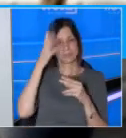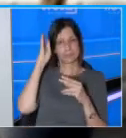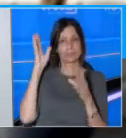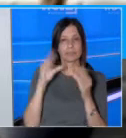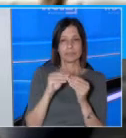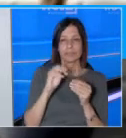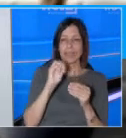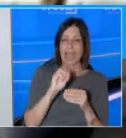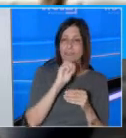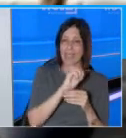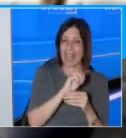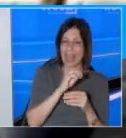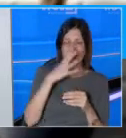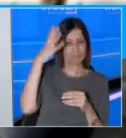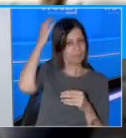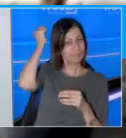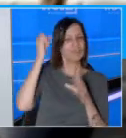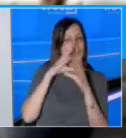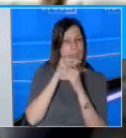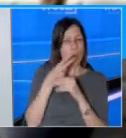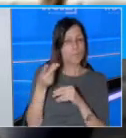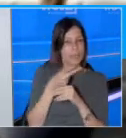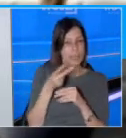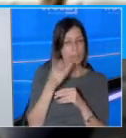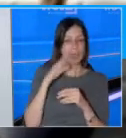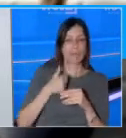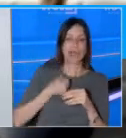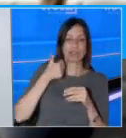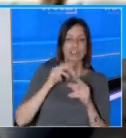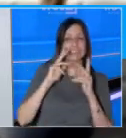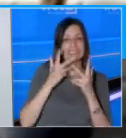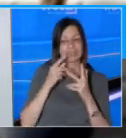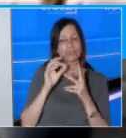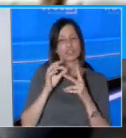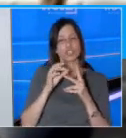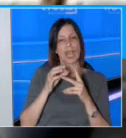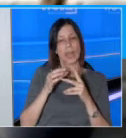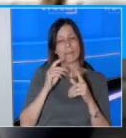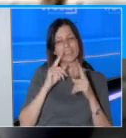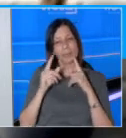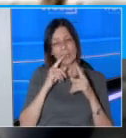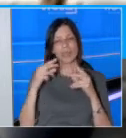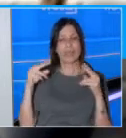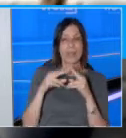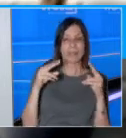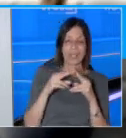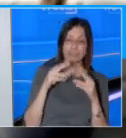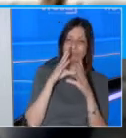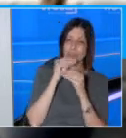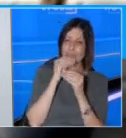ראש מפלגת העבודה, ודיברו ביניהם. בהמשך צוותי המשא ומתן גם צריכים להיפגש, אתה יודע, זה אנשים, הם נפגשים, מסוכרים שם את המשרד